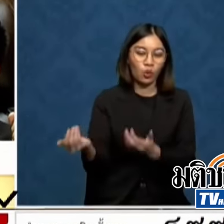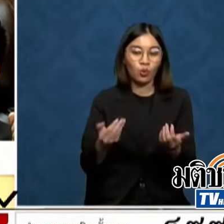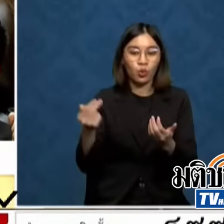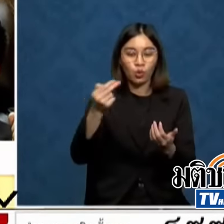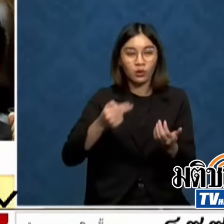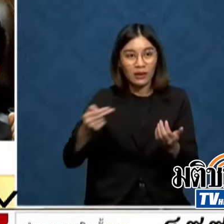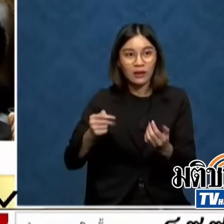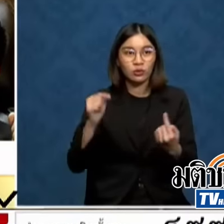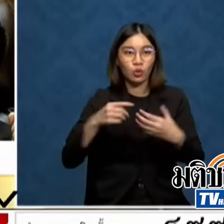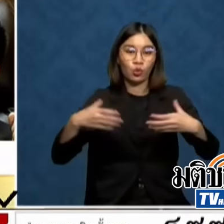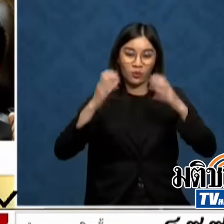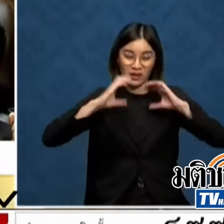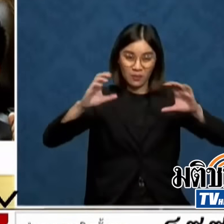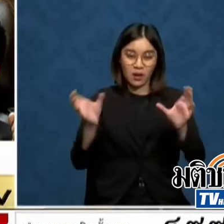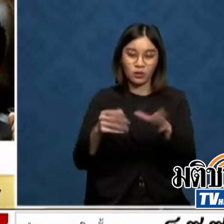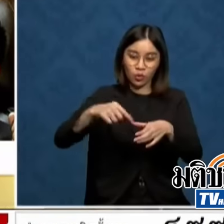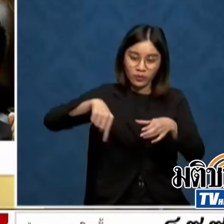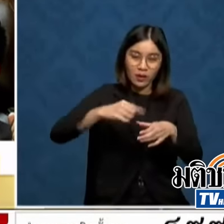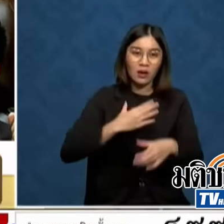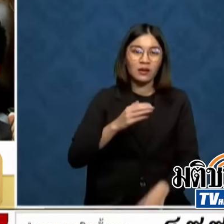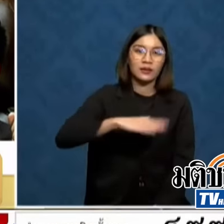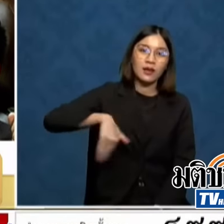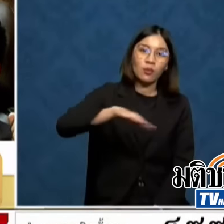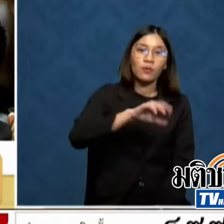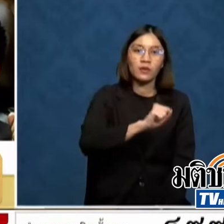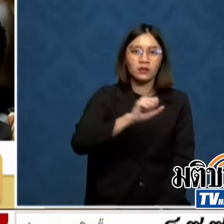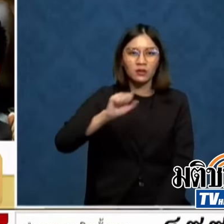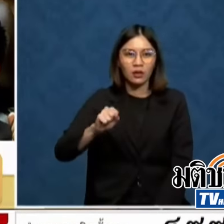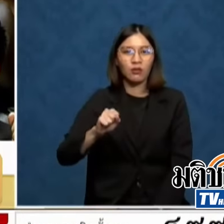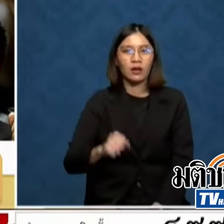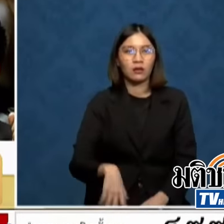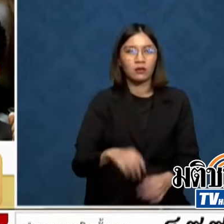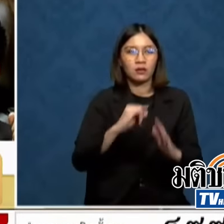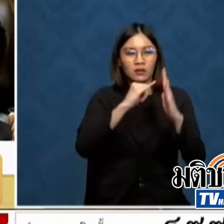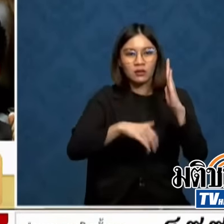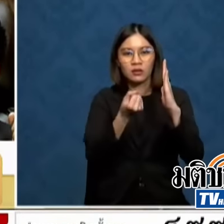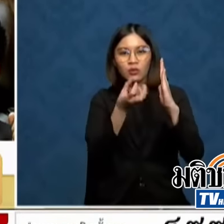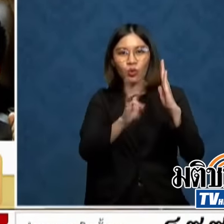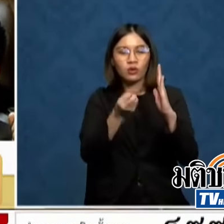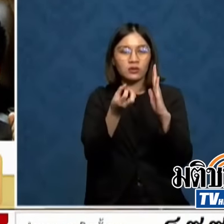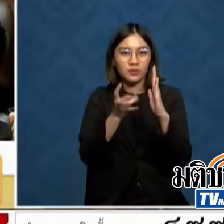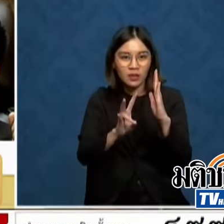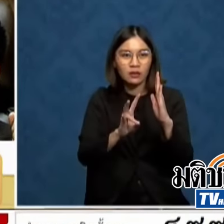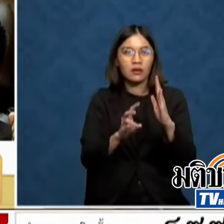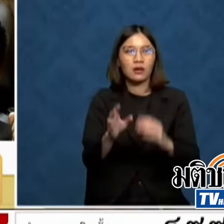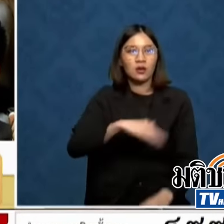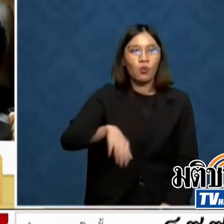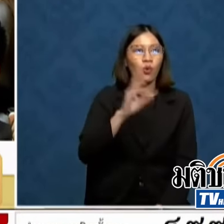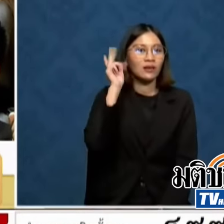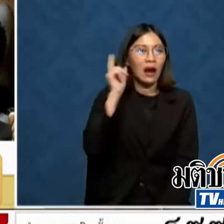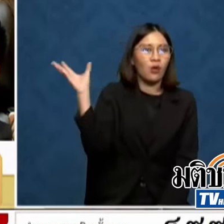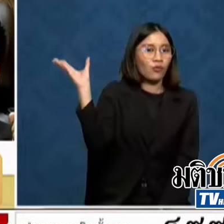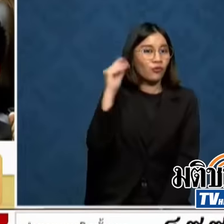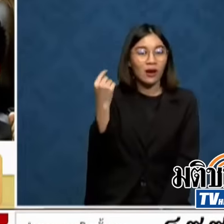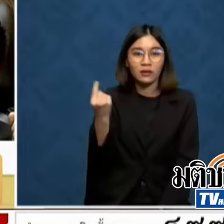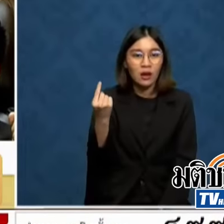ยรัฐบาลนี้เหรอเราเป็นผู้แทนราษฎรเนี่ย16 17จังหวัดที่ระบาดไปเนี่ยท่านนั่งฟังข่าวอย่างเดีย